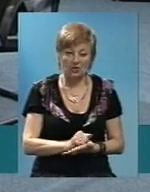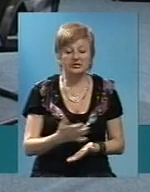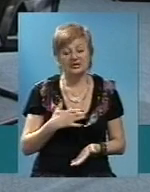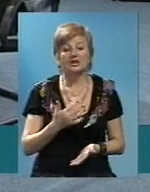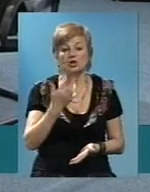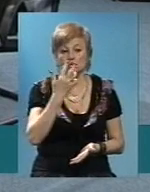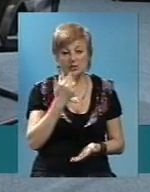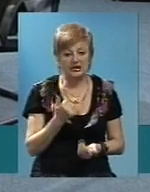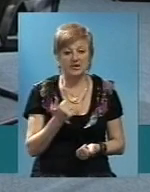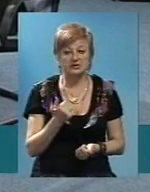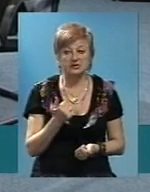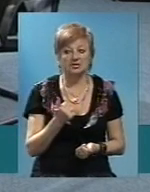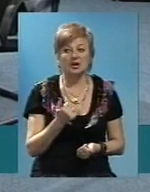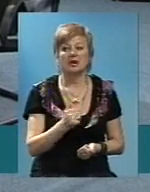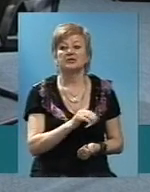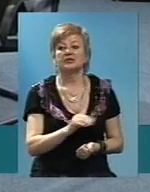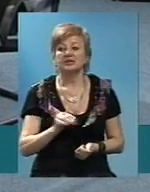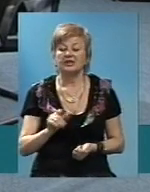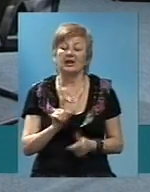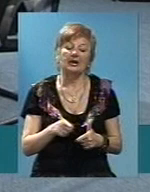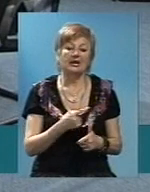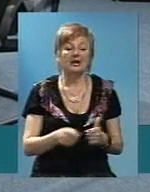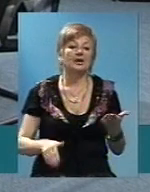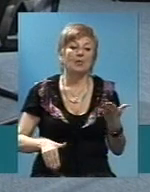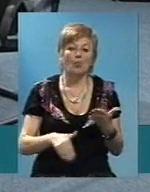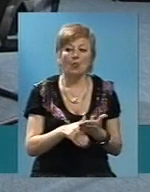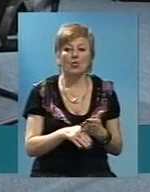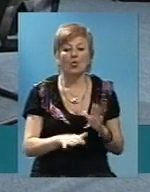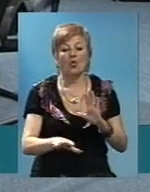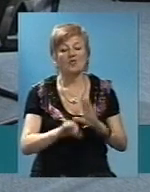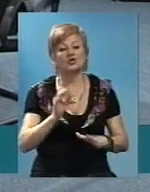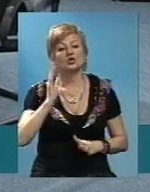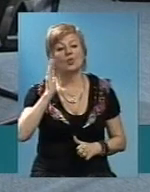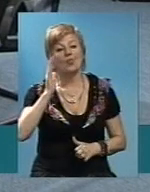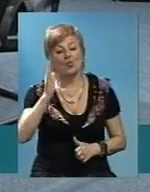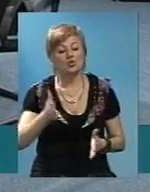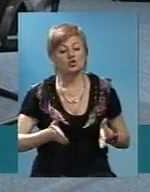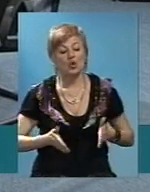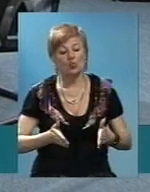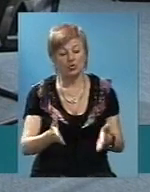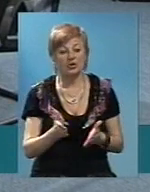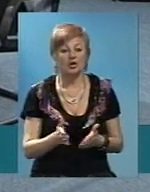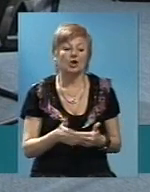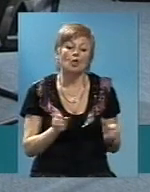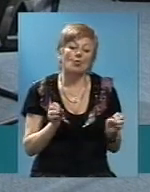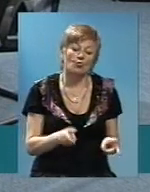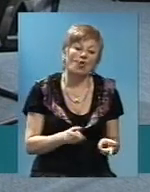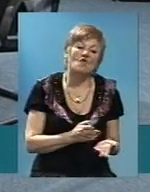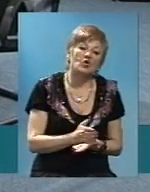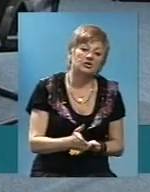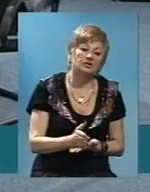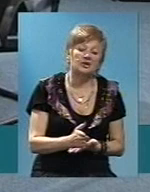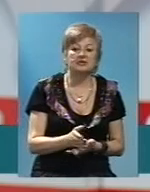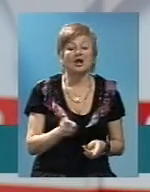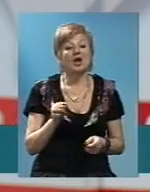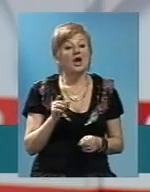соціалізація дітей або допомога у виборі майбутнього життєвого шляху, професіональної орієнтації, це врешті-решт те, що дає.